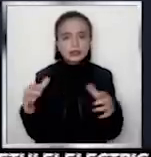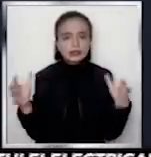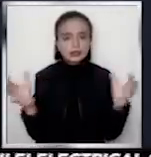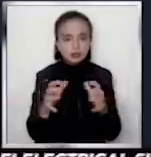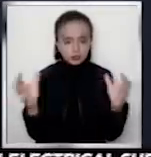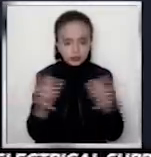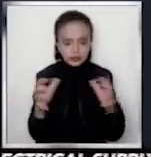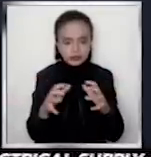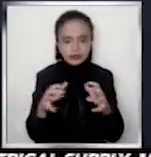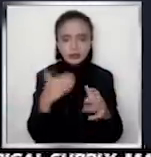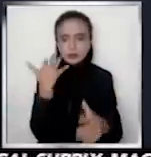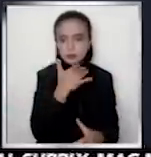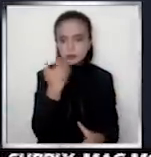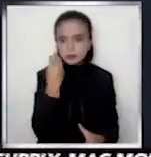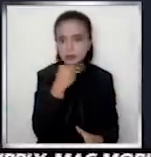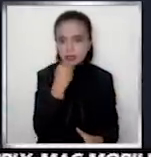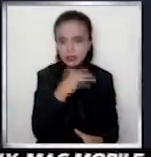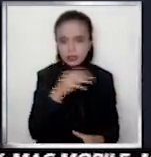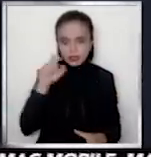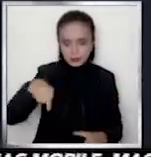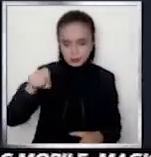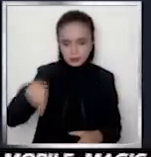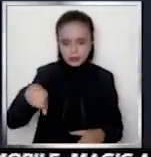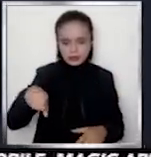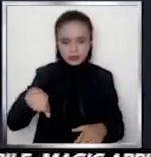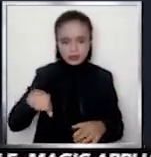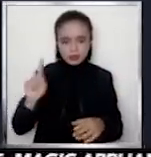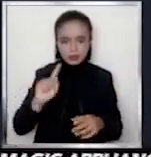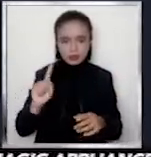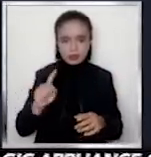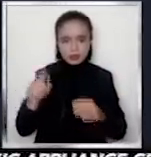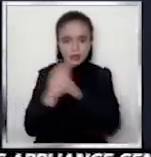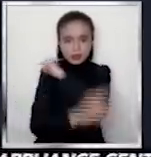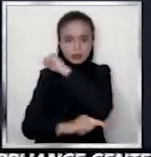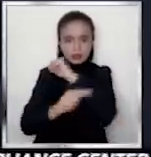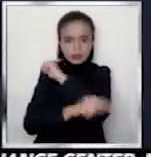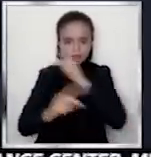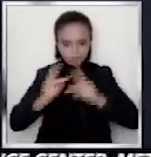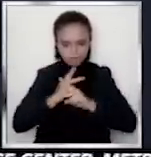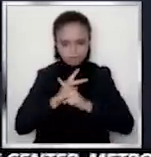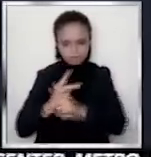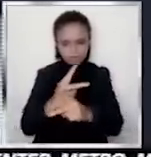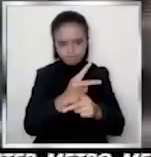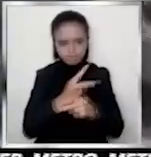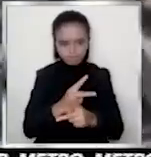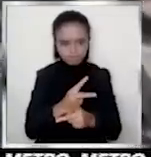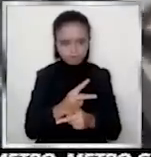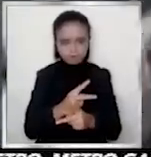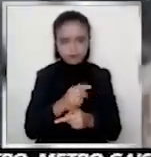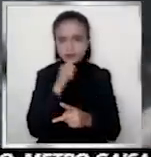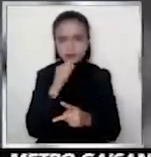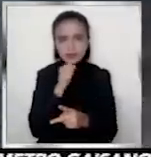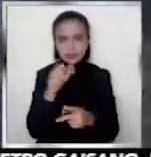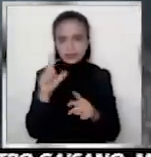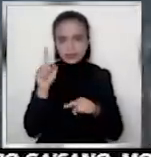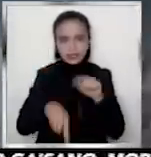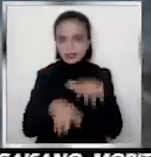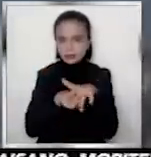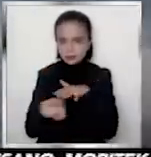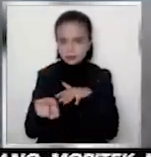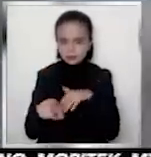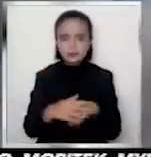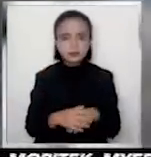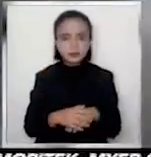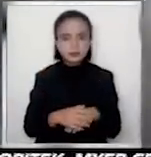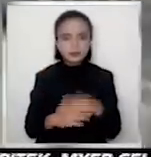na makordon yung areas ng, ano, ng buong Negros Island so that they cannot escape from the island. Ang Light Reaction